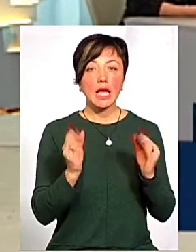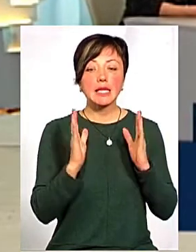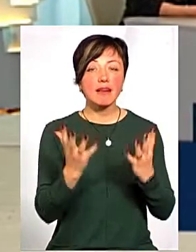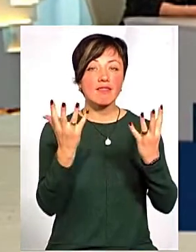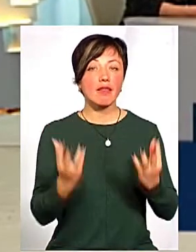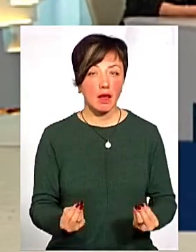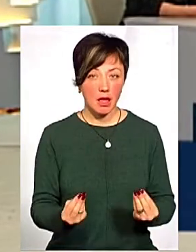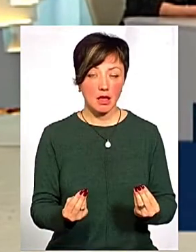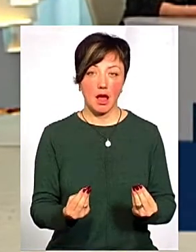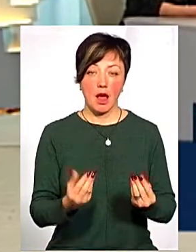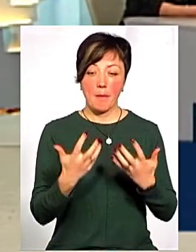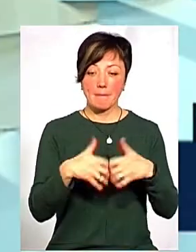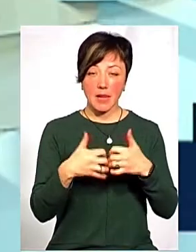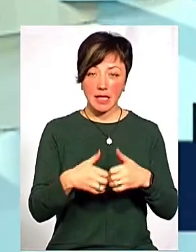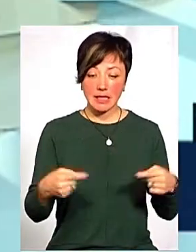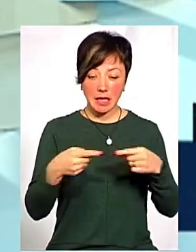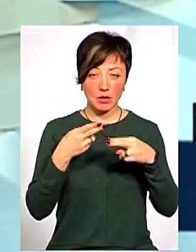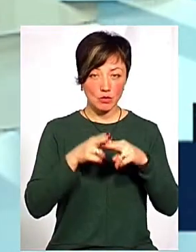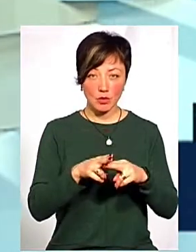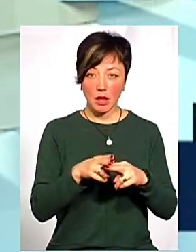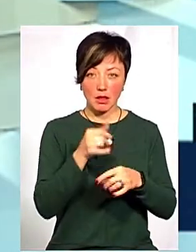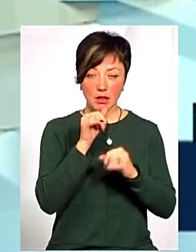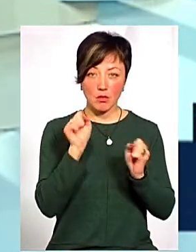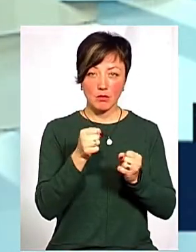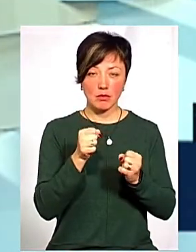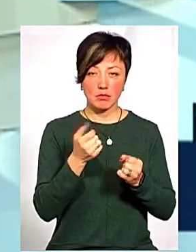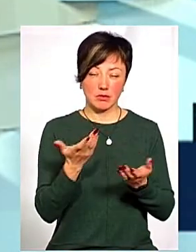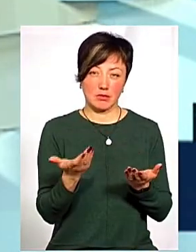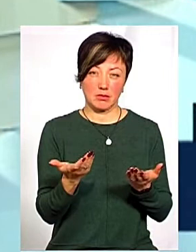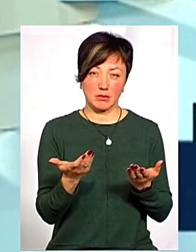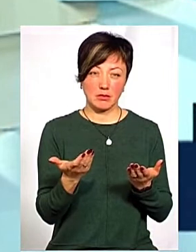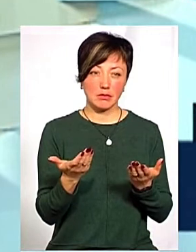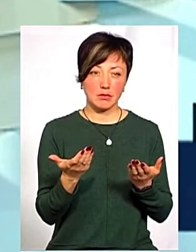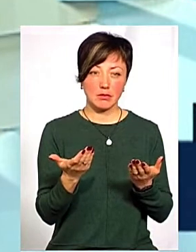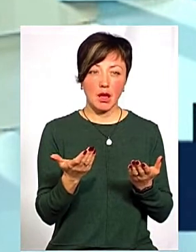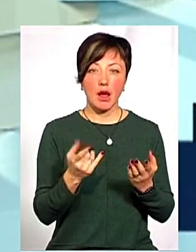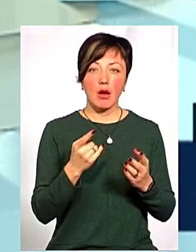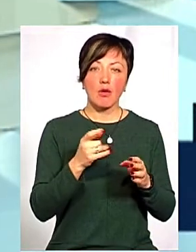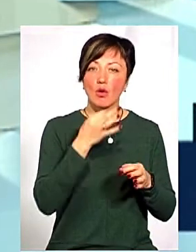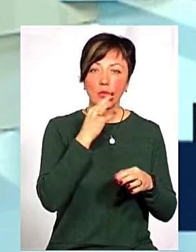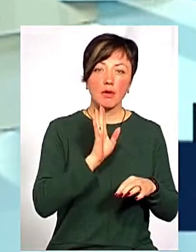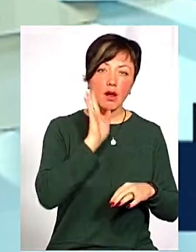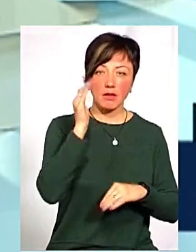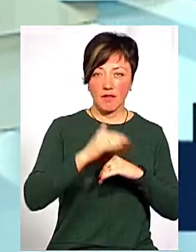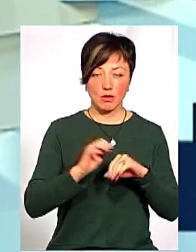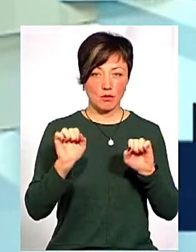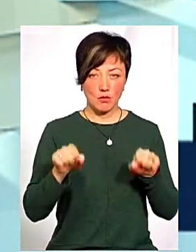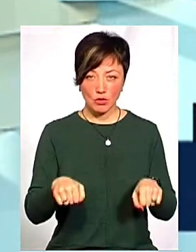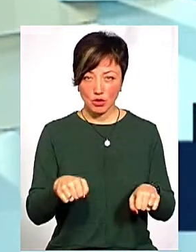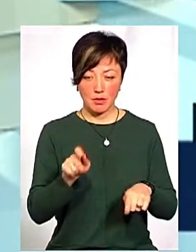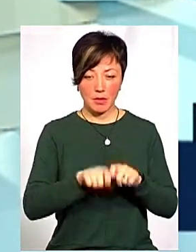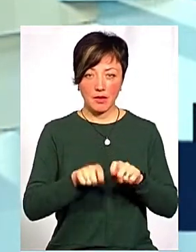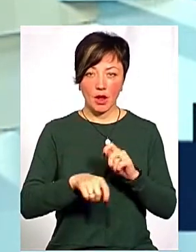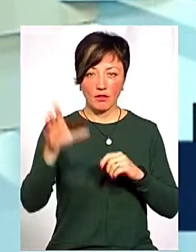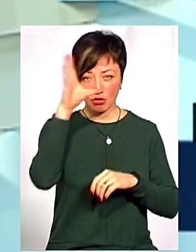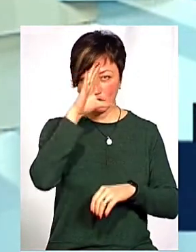Хочу зазначити те, що приладом трукам згідно інструкції не передбачено будь-яких обмежень, там, наприклад, з приводу доби вимірювання швидкісного режиму. Можна